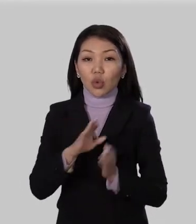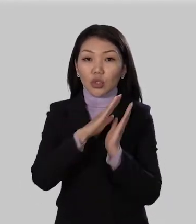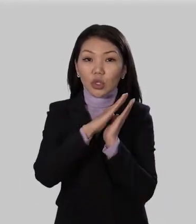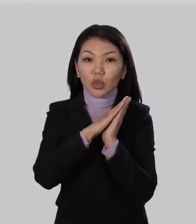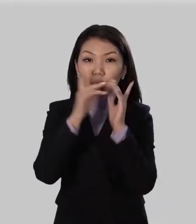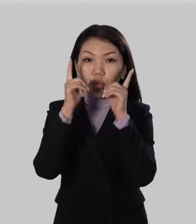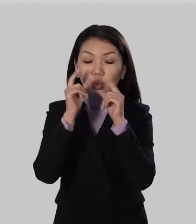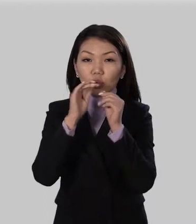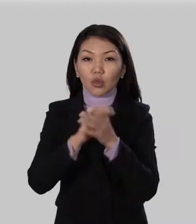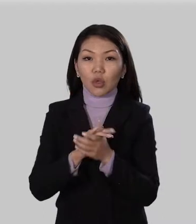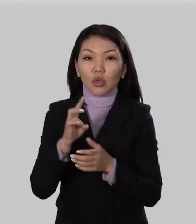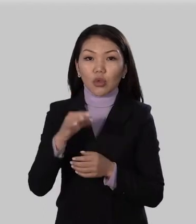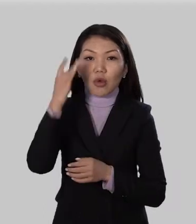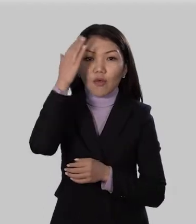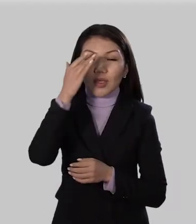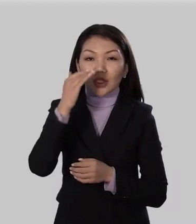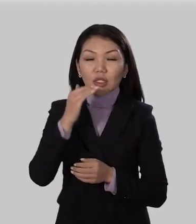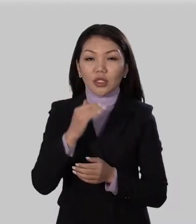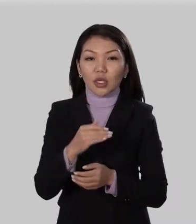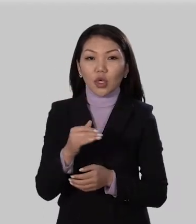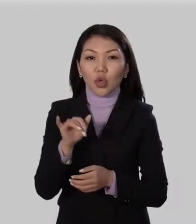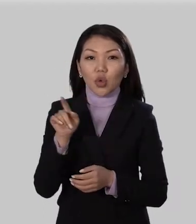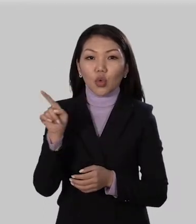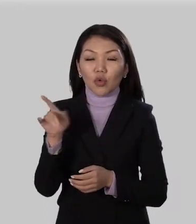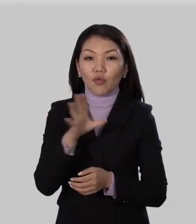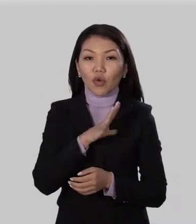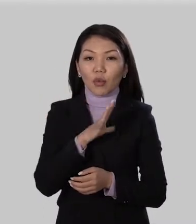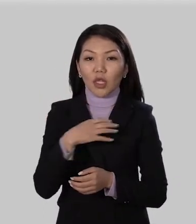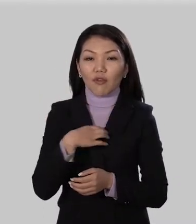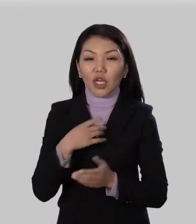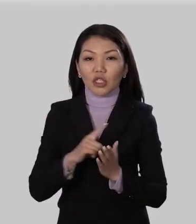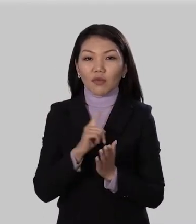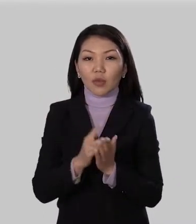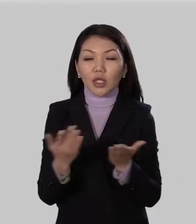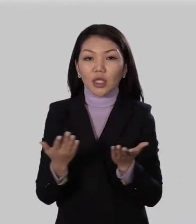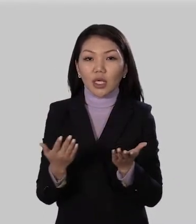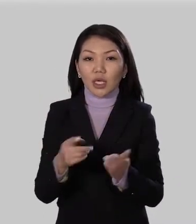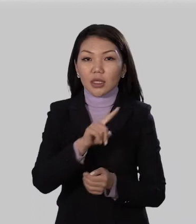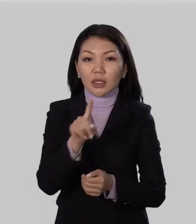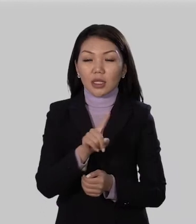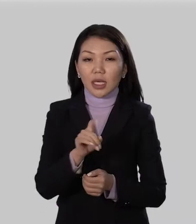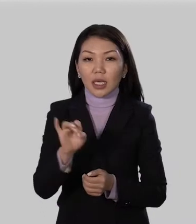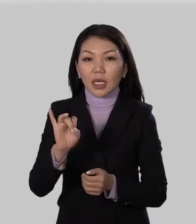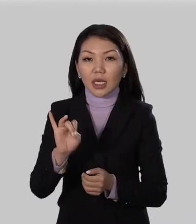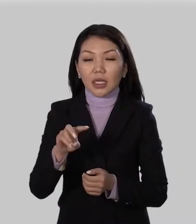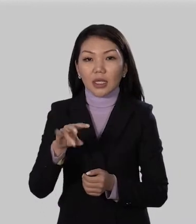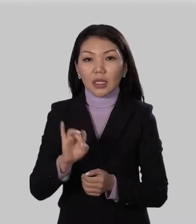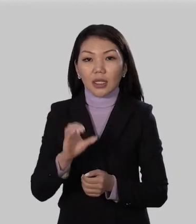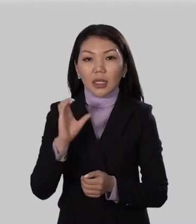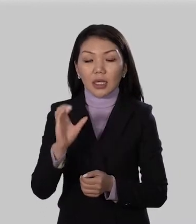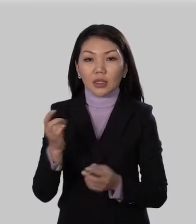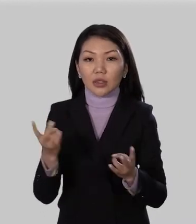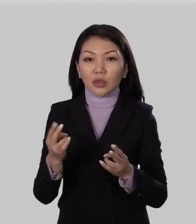Но и во сне он задавался важным вопросом. Какая согласная, «з» или «с» стоит на конце